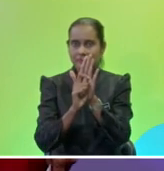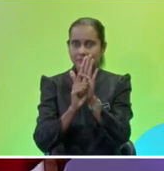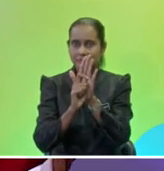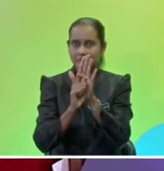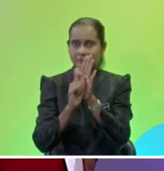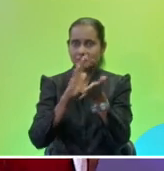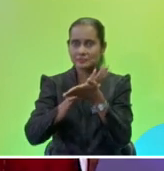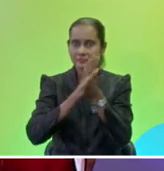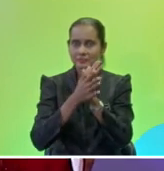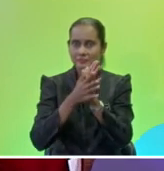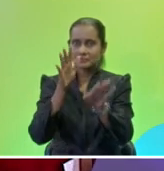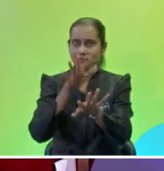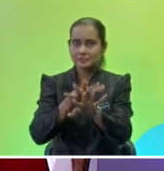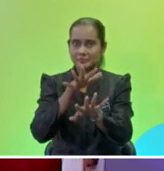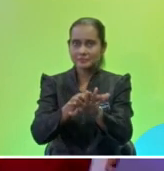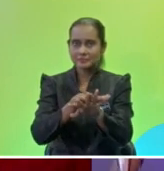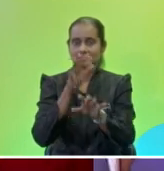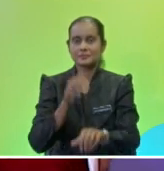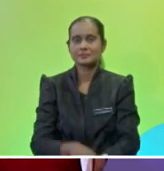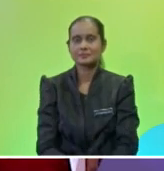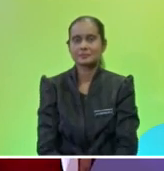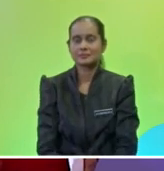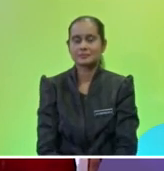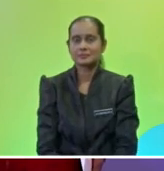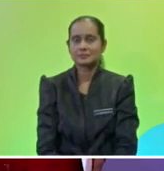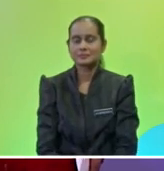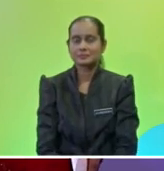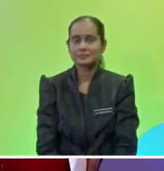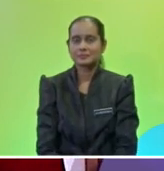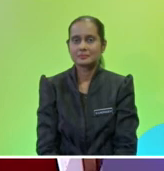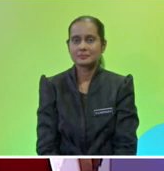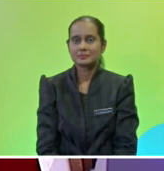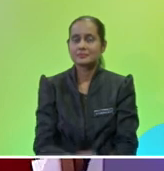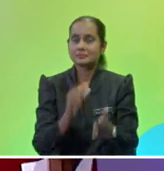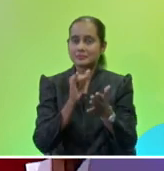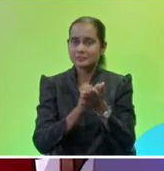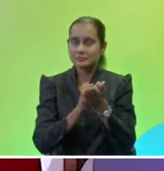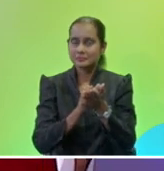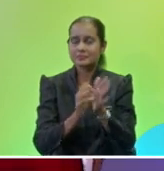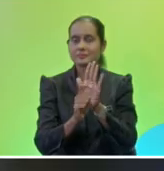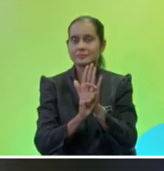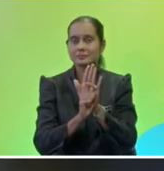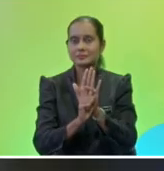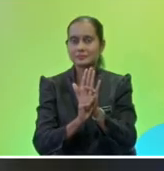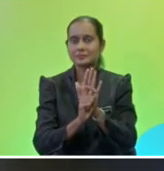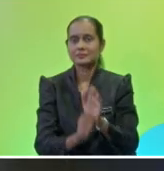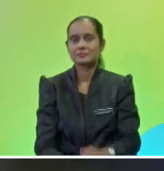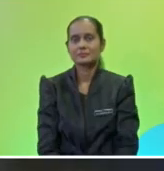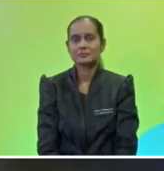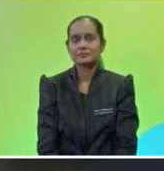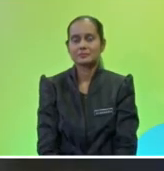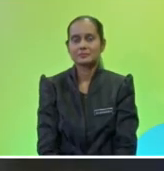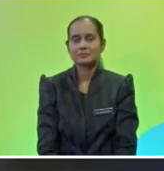menjadi banyak menjadi banyak itulah yang dipanggil operasi tambah Baiklah